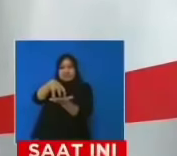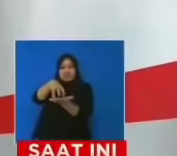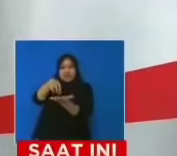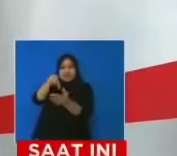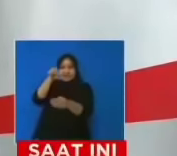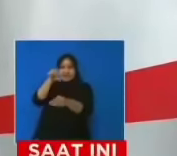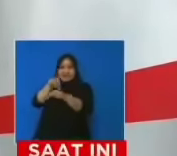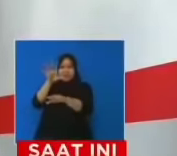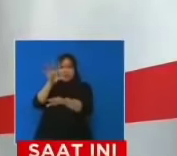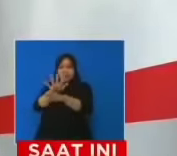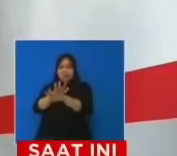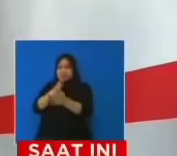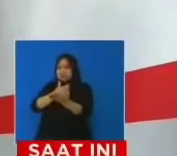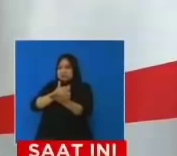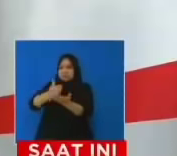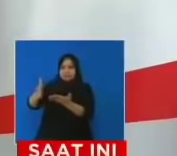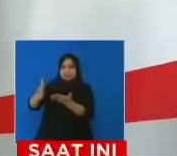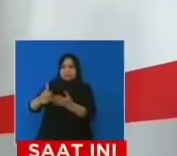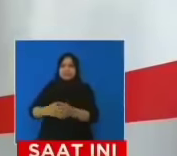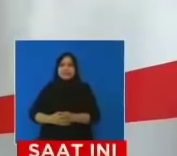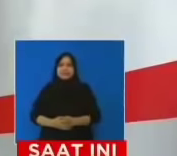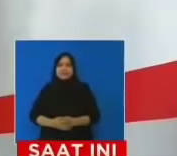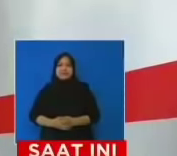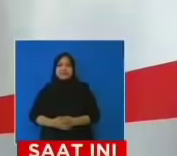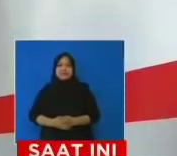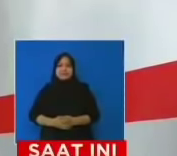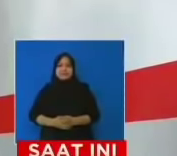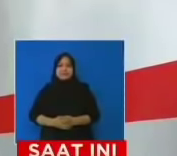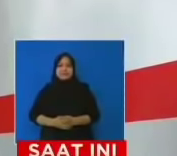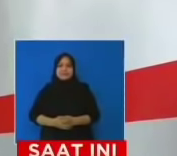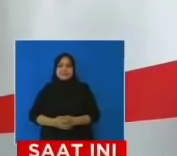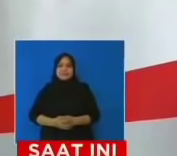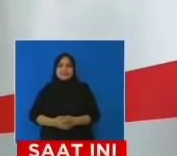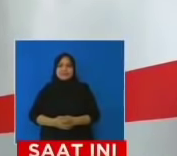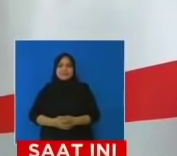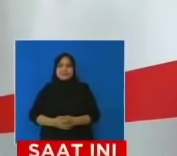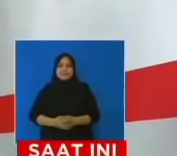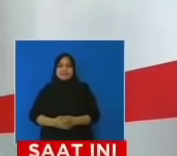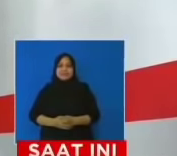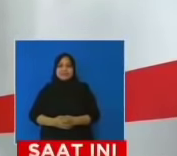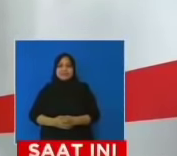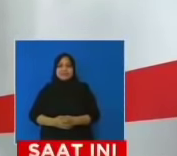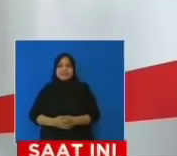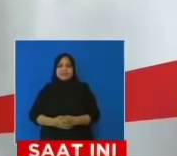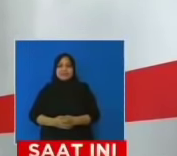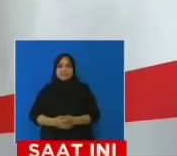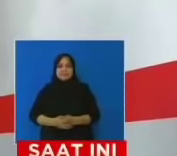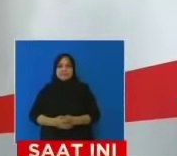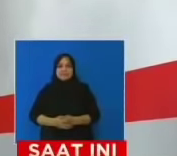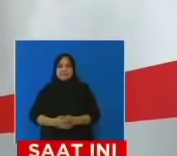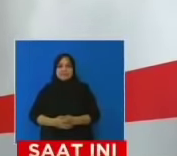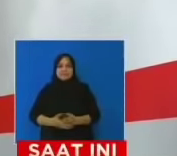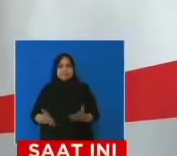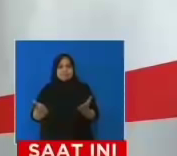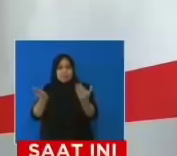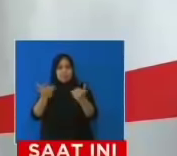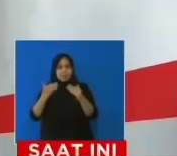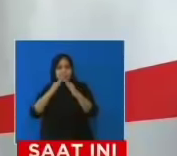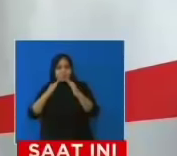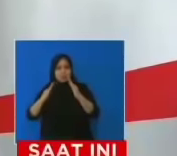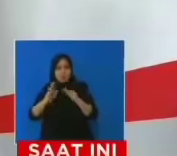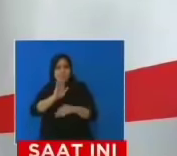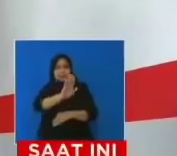nyamuk. Kita sudah memahami gerakan ini, mari kita terapkan di rumah